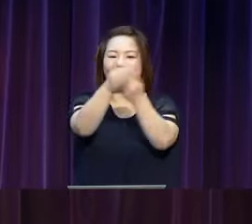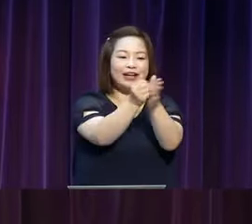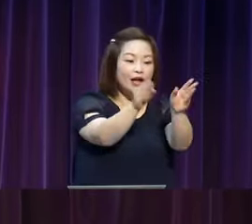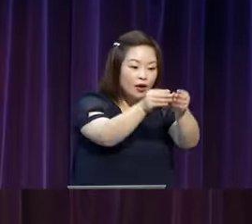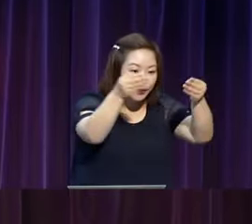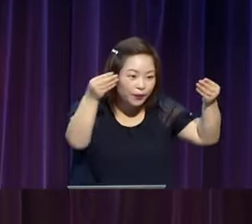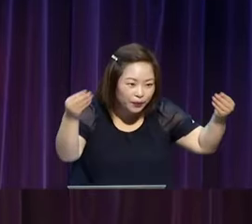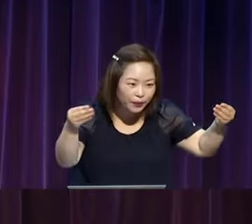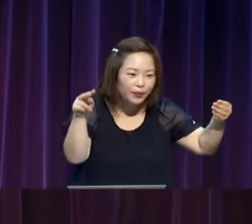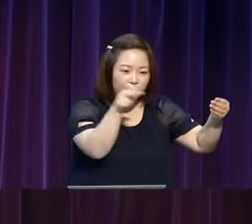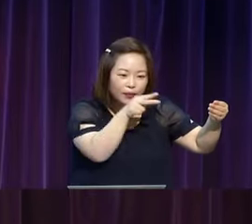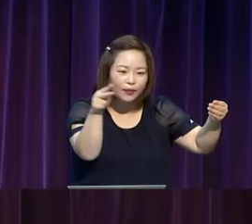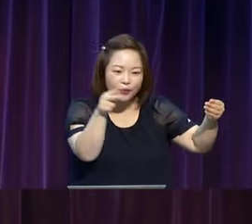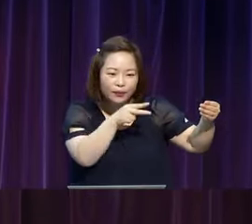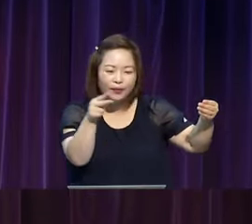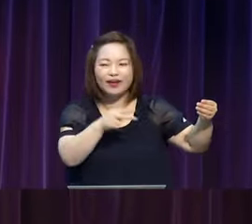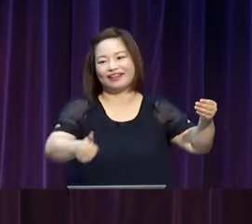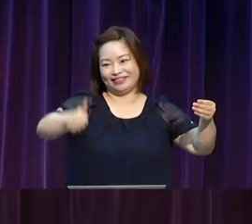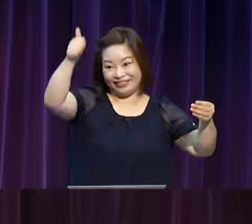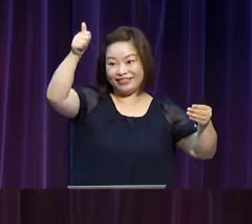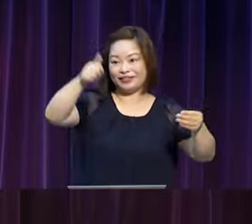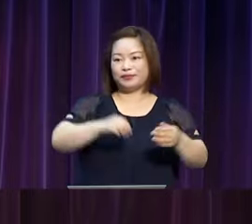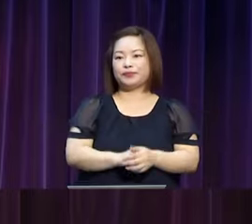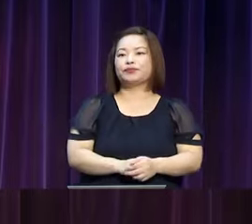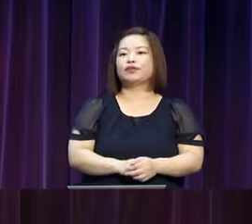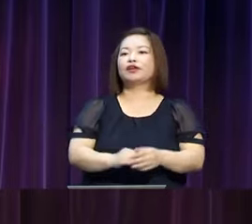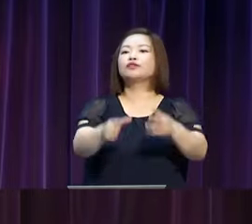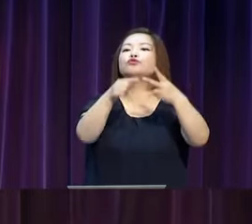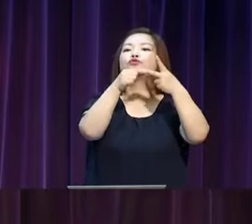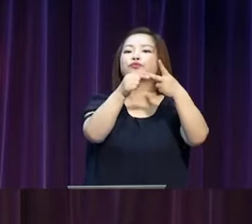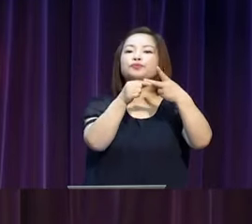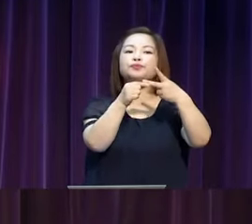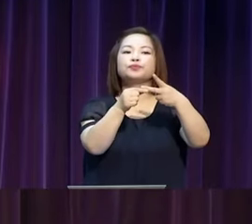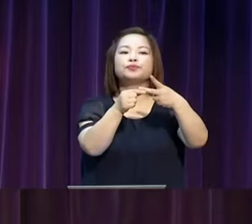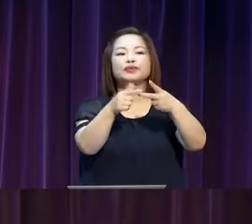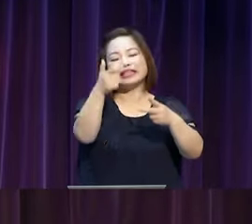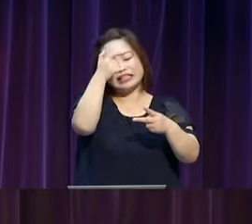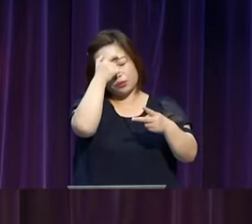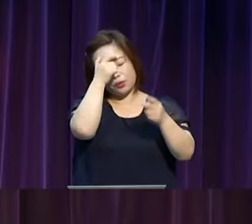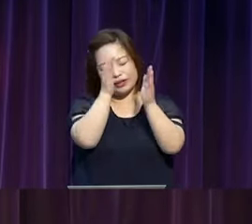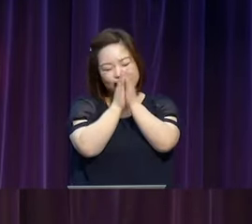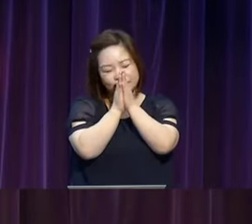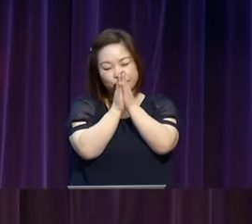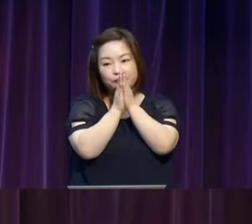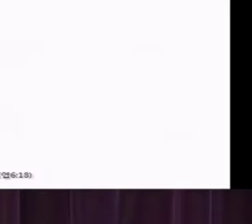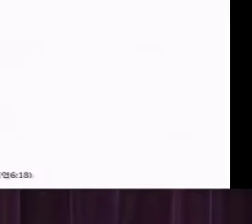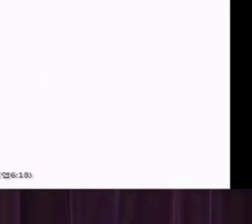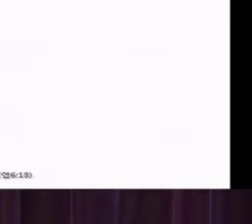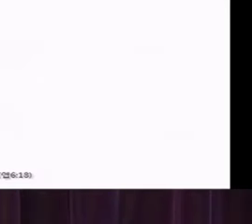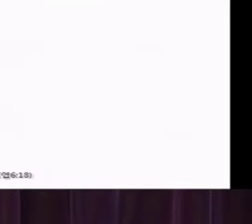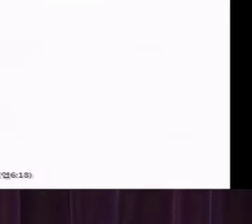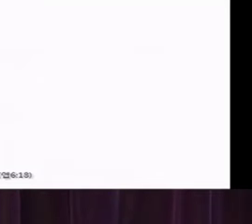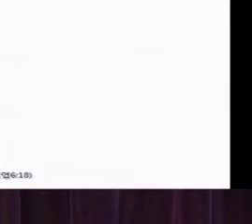듣고 해라 그 얘기예요. 자, 두 번째는 기도인데 기도라고 하는 것은